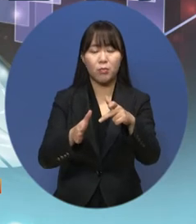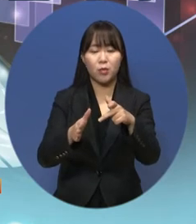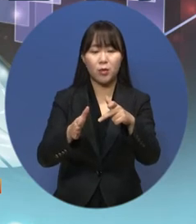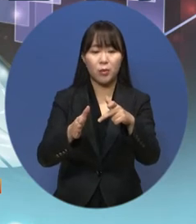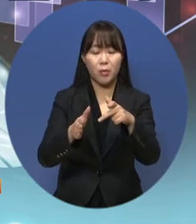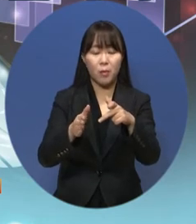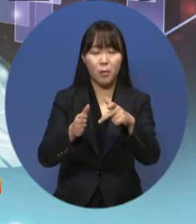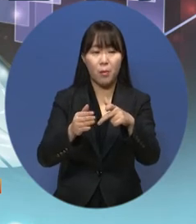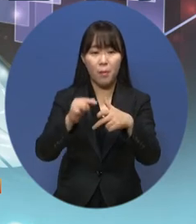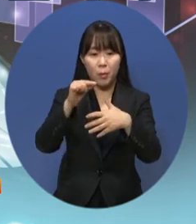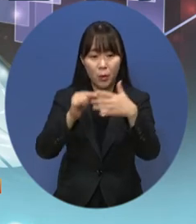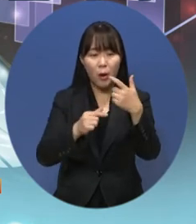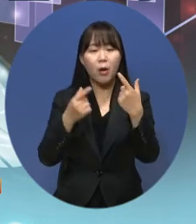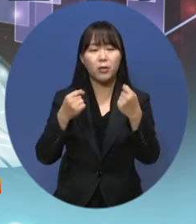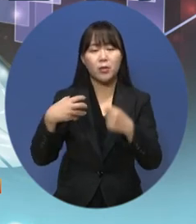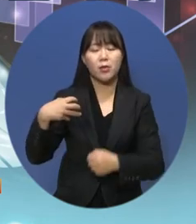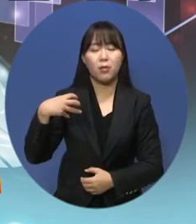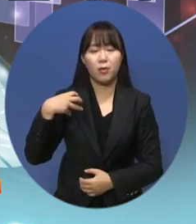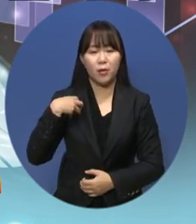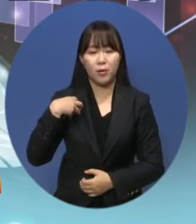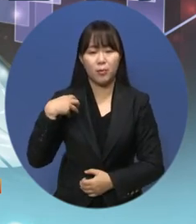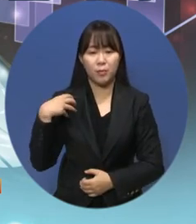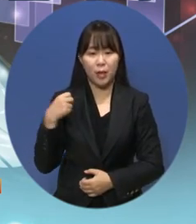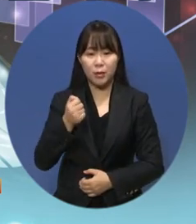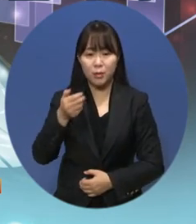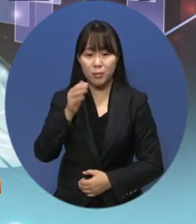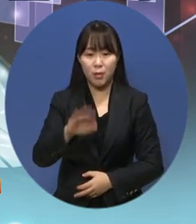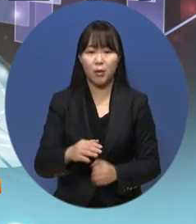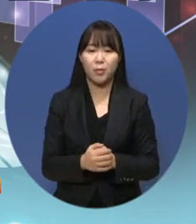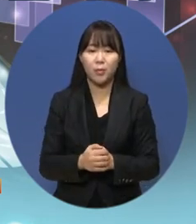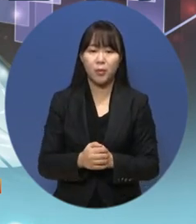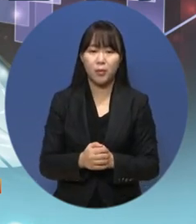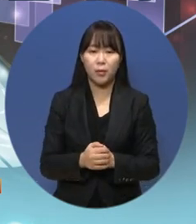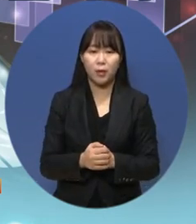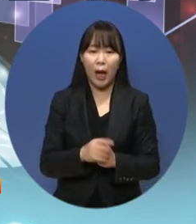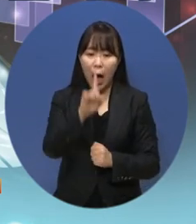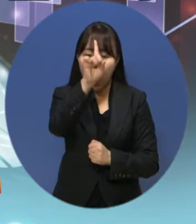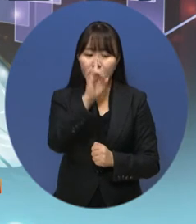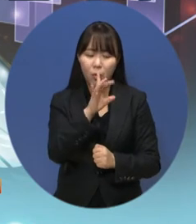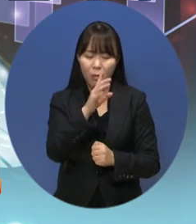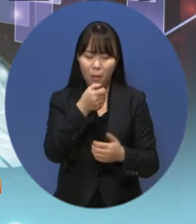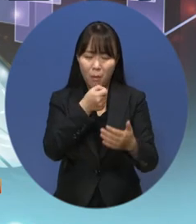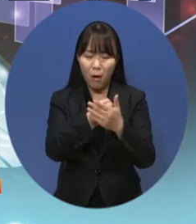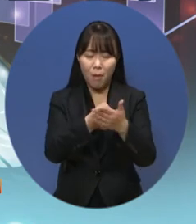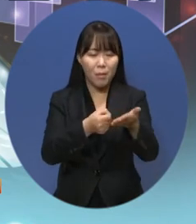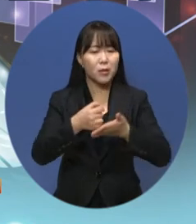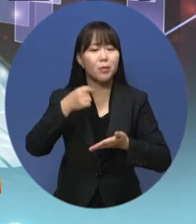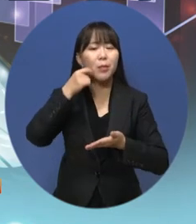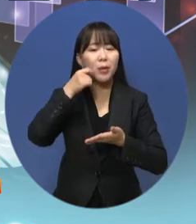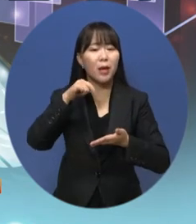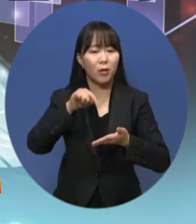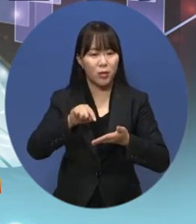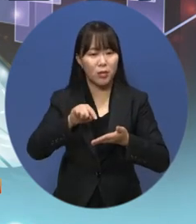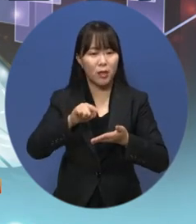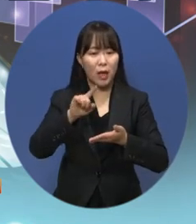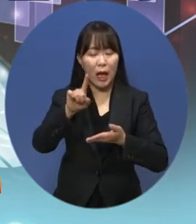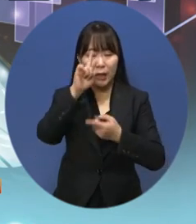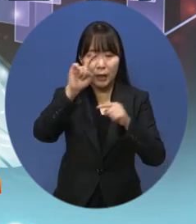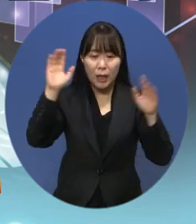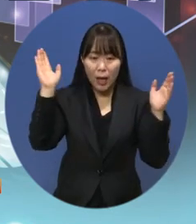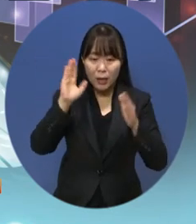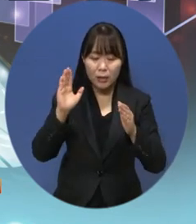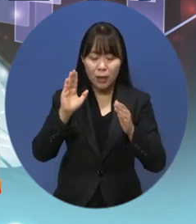채널로서 역할을 다 해 왔으나 고정 채널을 받지 못한 점이 한 대학생 에